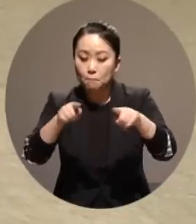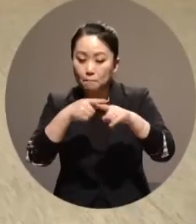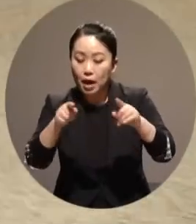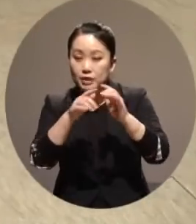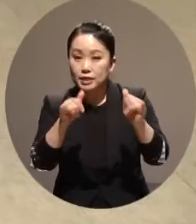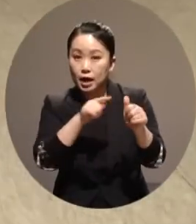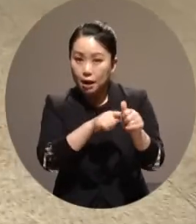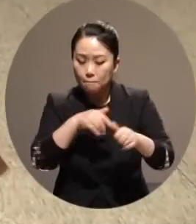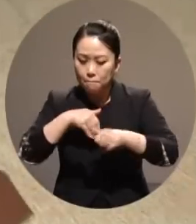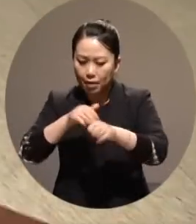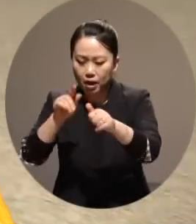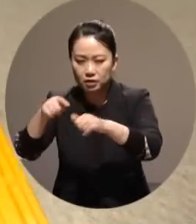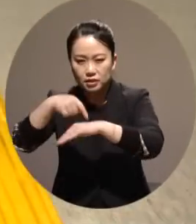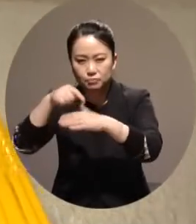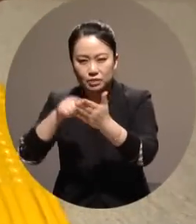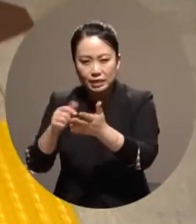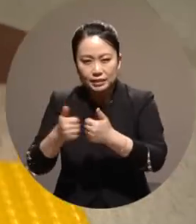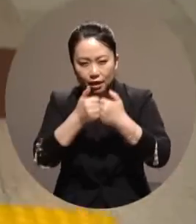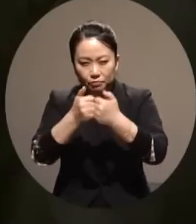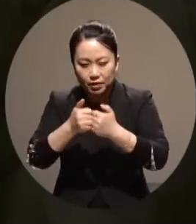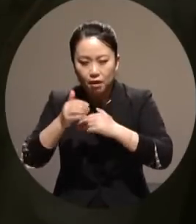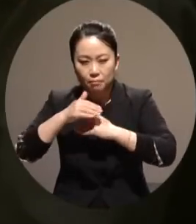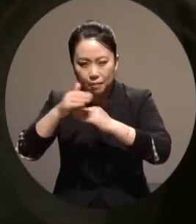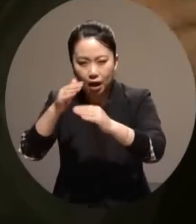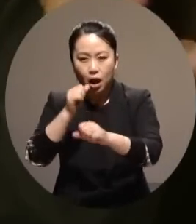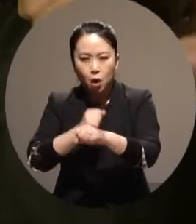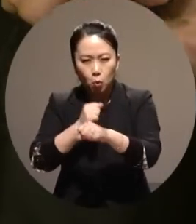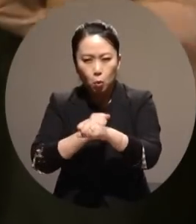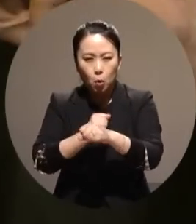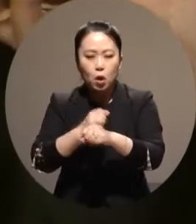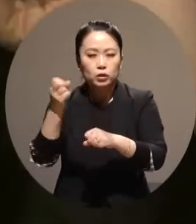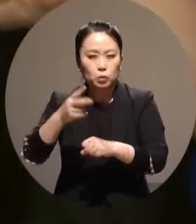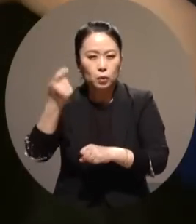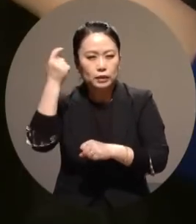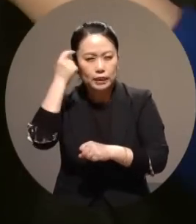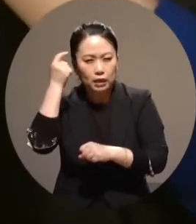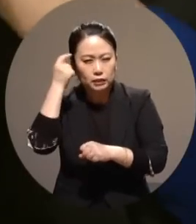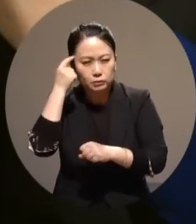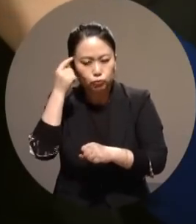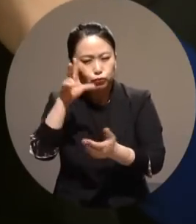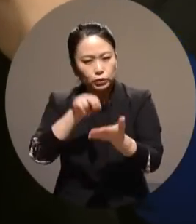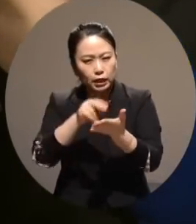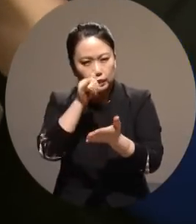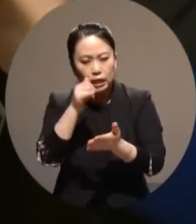반사회적 인격장애, 사이코패스 여부를 조사할 계획입니다. MBC 뉴스 조민입니다.